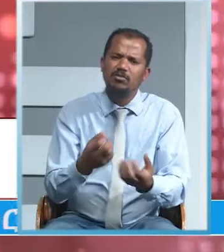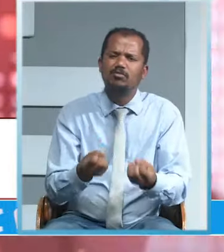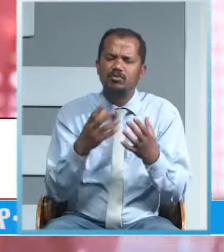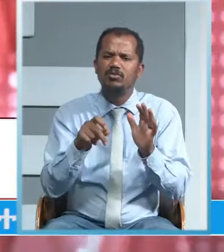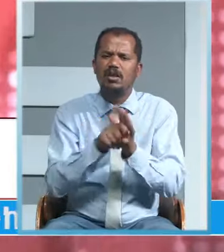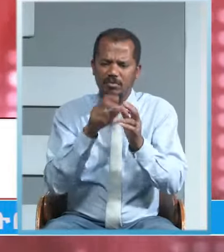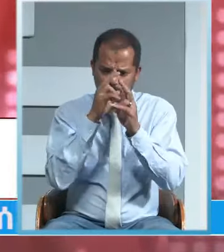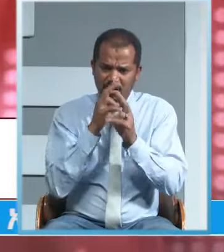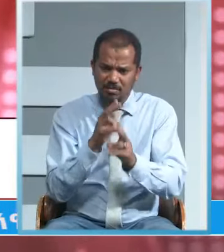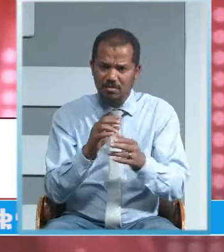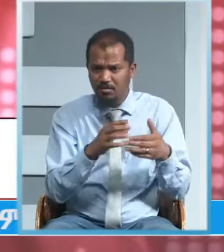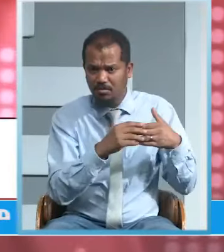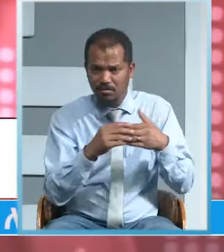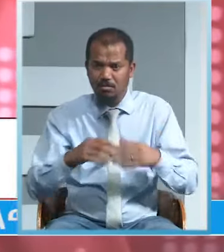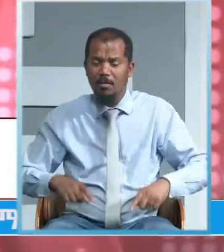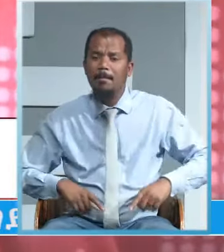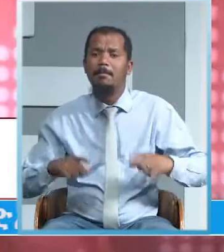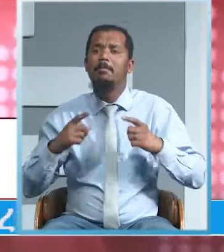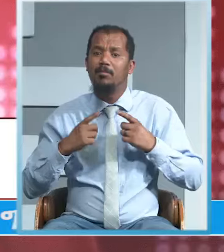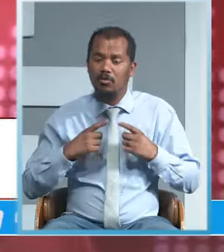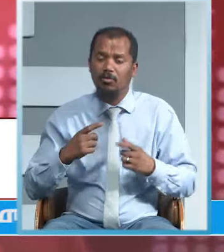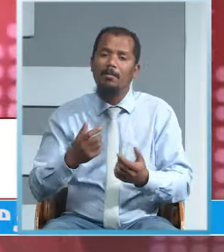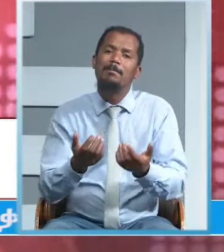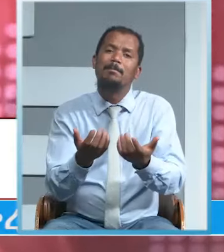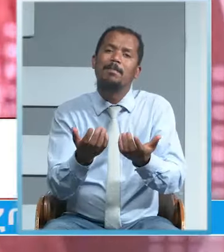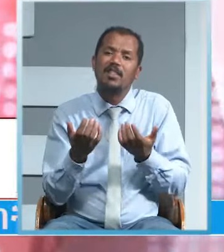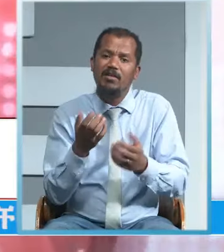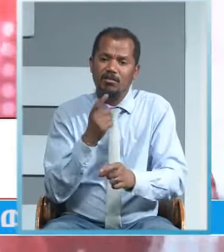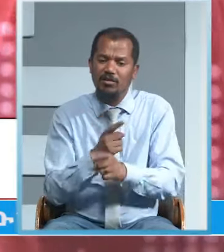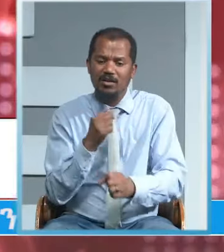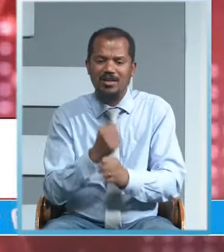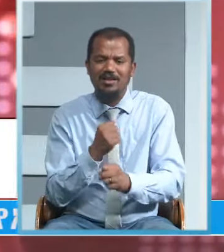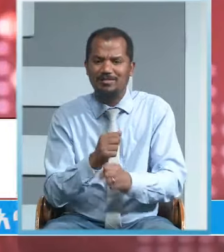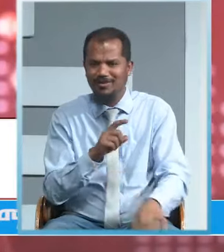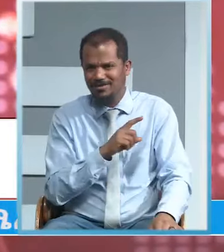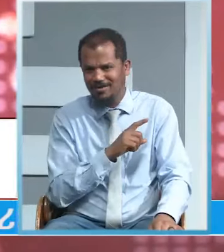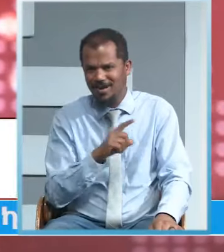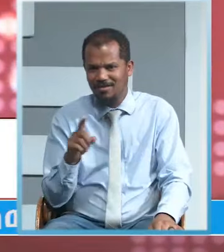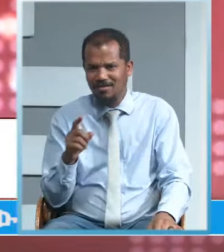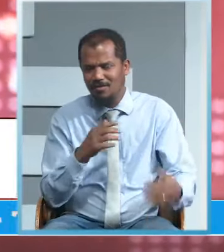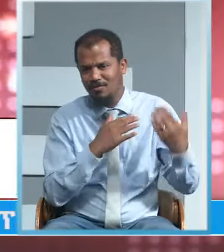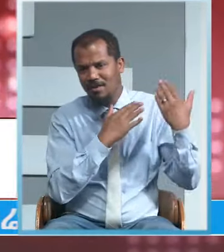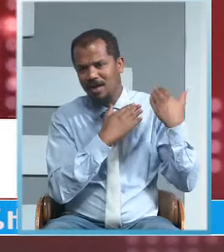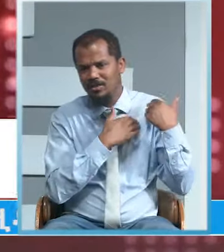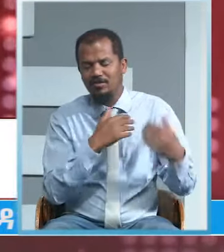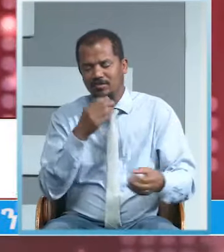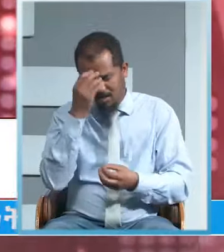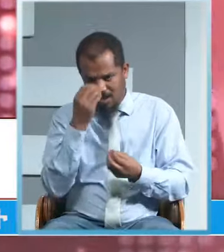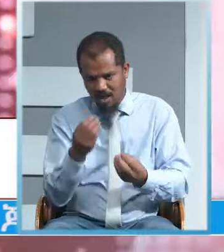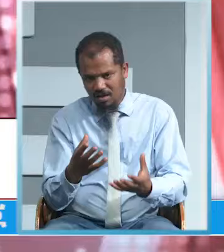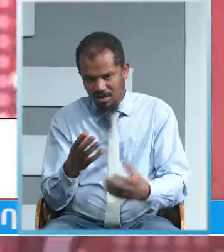ደንብን የማስከበር መመሪያዎች ቢኖሩም በተፈለገው ልክ እየተሰራባቸው እንዳልሆነ ባለስልጣኑ